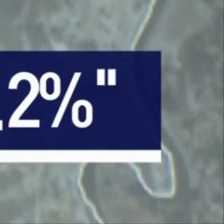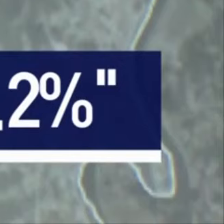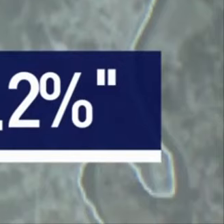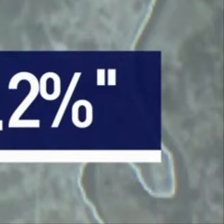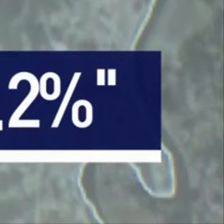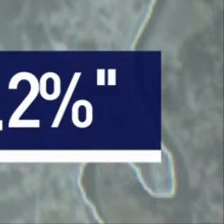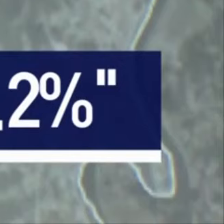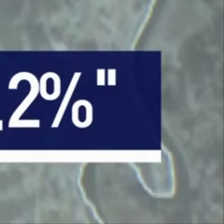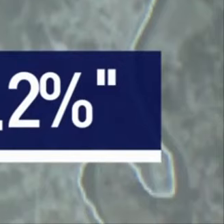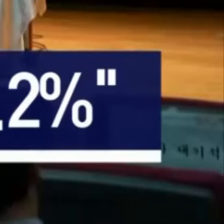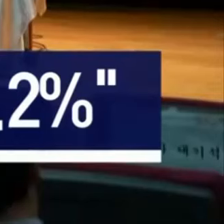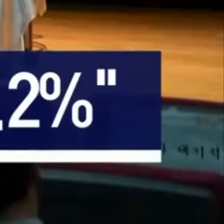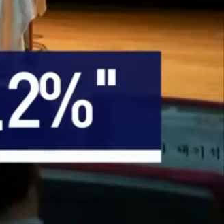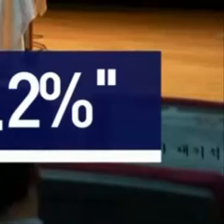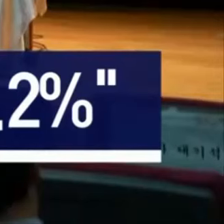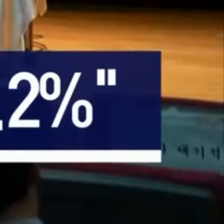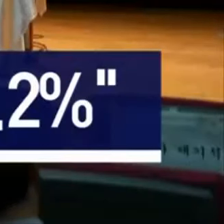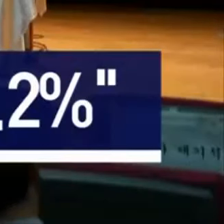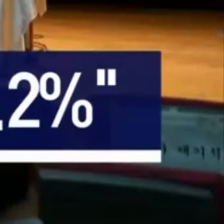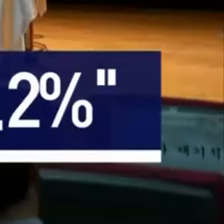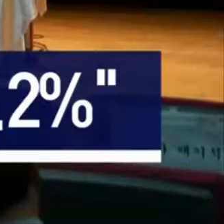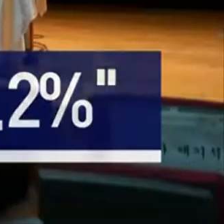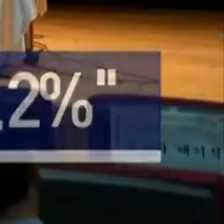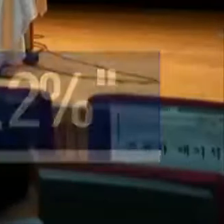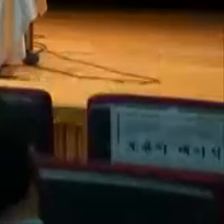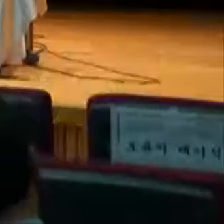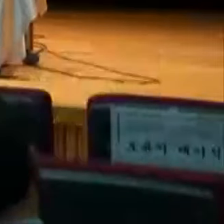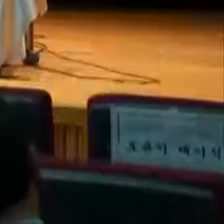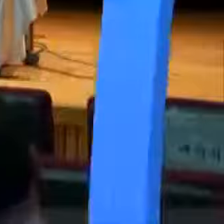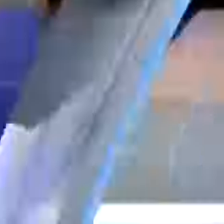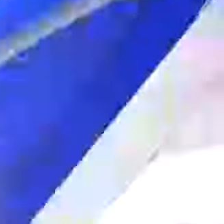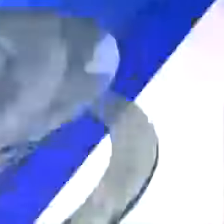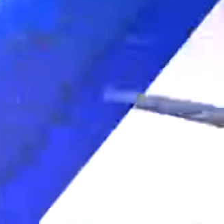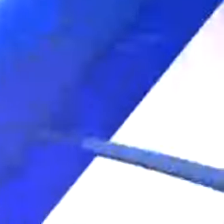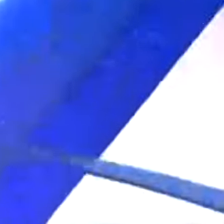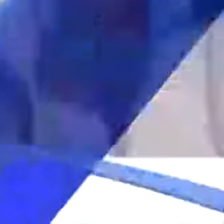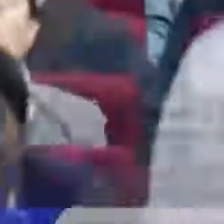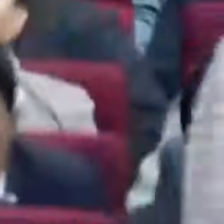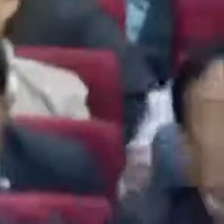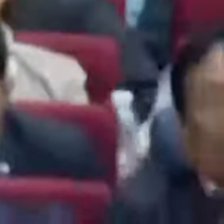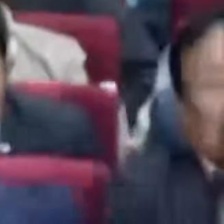등 7개 읍면은 영향을 받지 않는 것으로 나타났습니다.